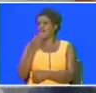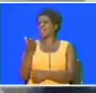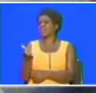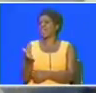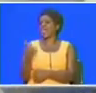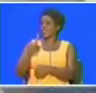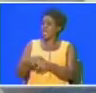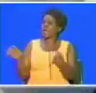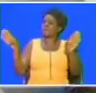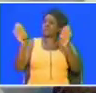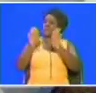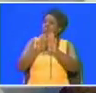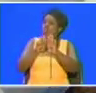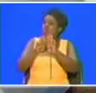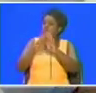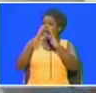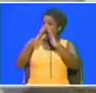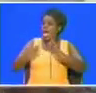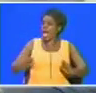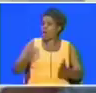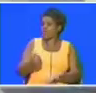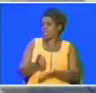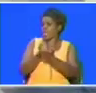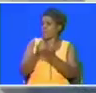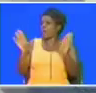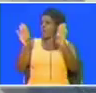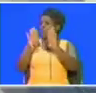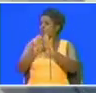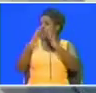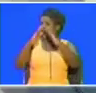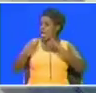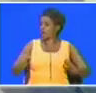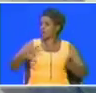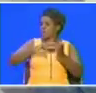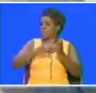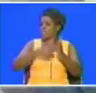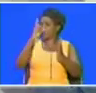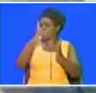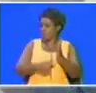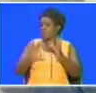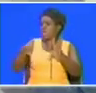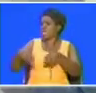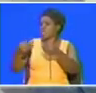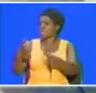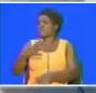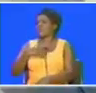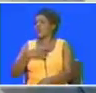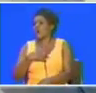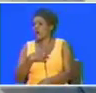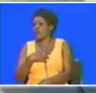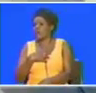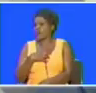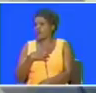hivyo unapomfungia yule msichana unaona vizuri msichana ni mtu mzima. Unamfungia pale nyumbani ukimaanisha nini? Mjaribu mpe msichana off mwenyewe, ajishebedue kule